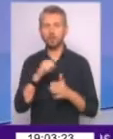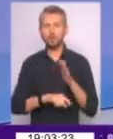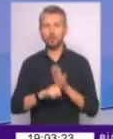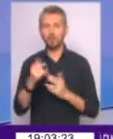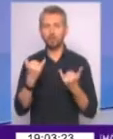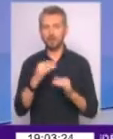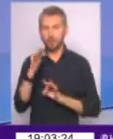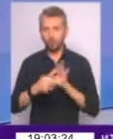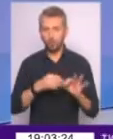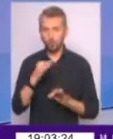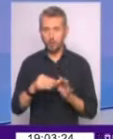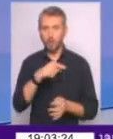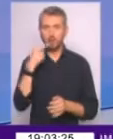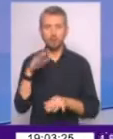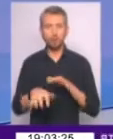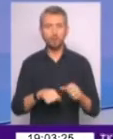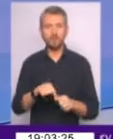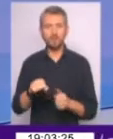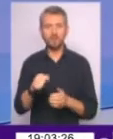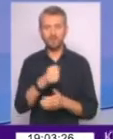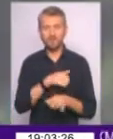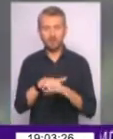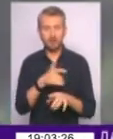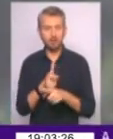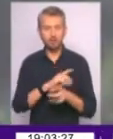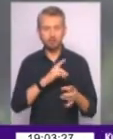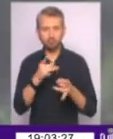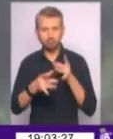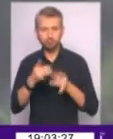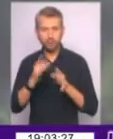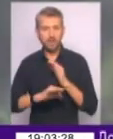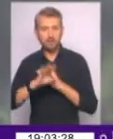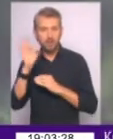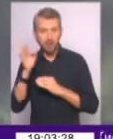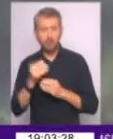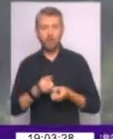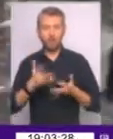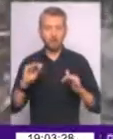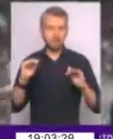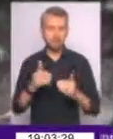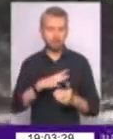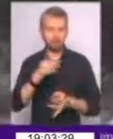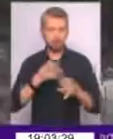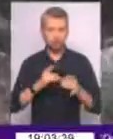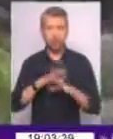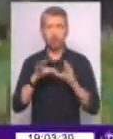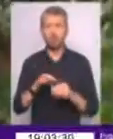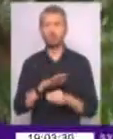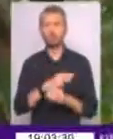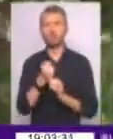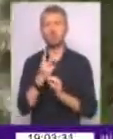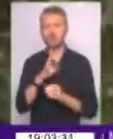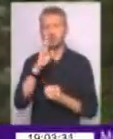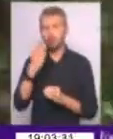цієї доби російсько-окупаційні війська найбільше провокацій провели на світанку, а вдень скоротили вогневу активність. Загалом відбулось 12